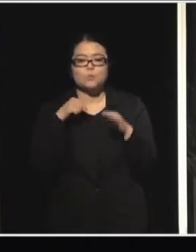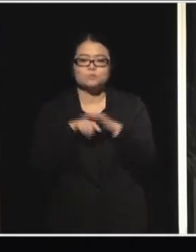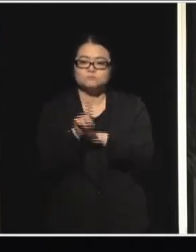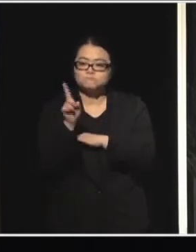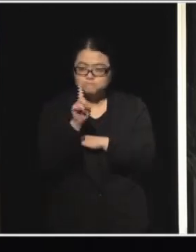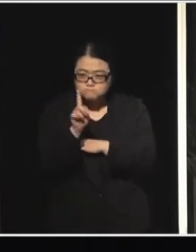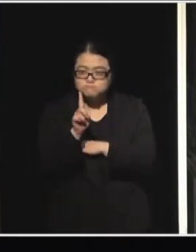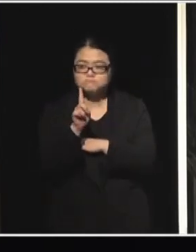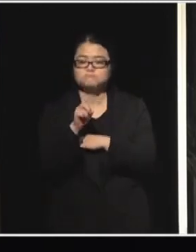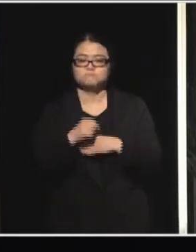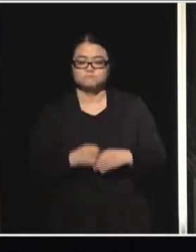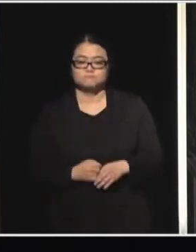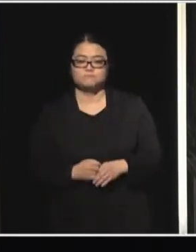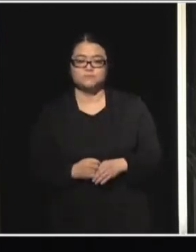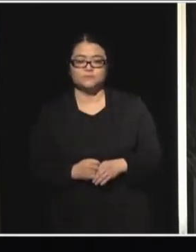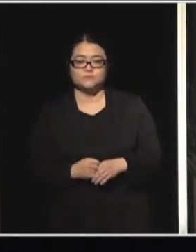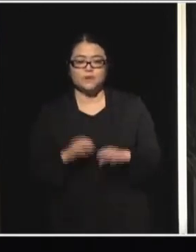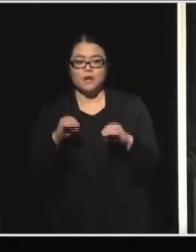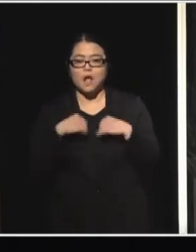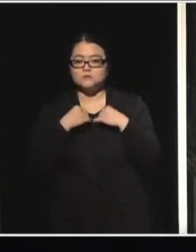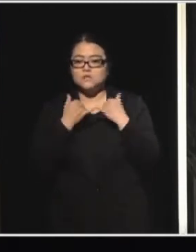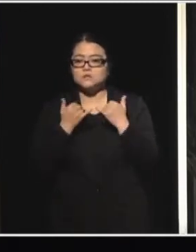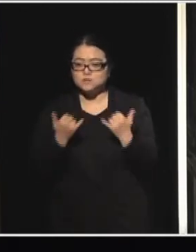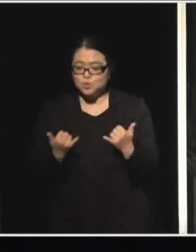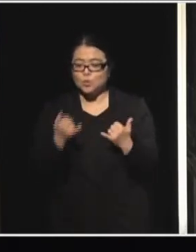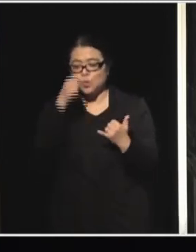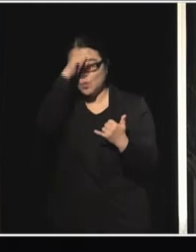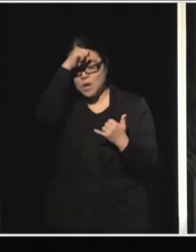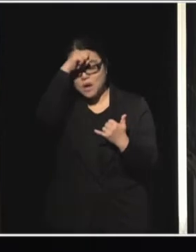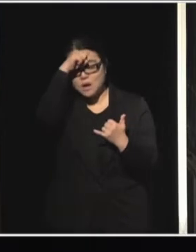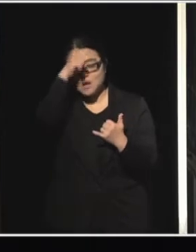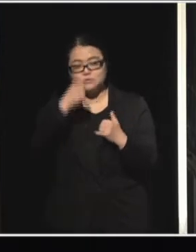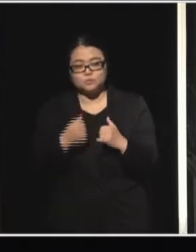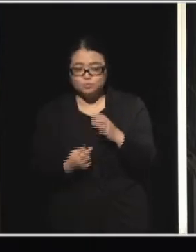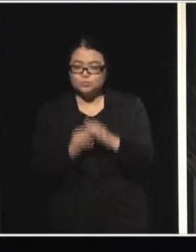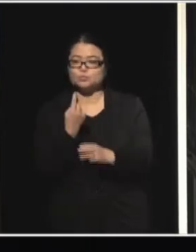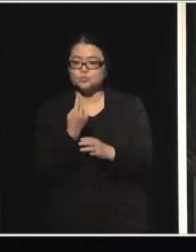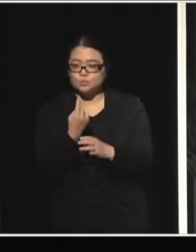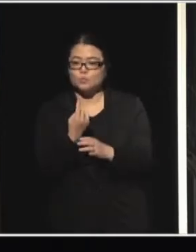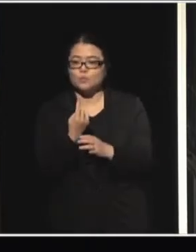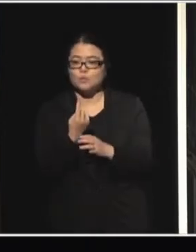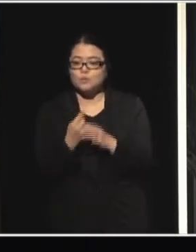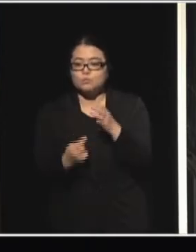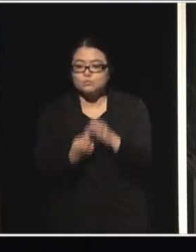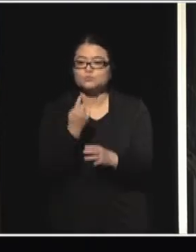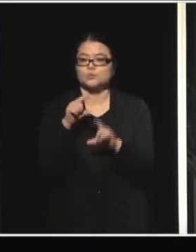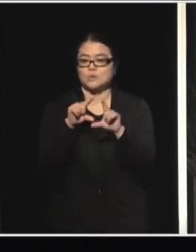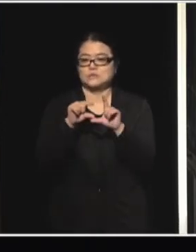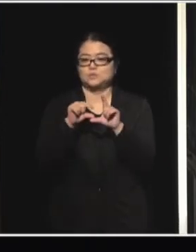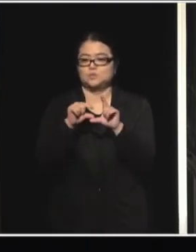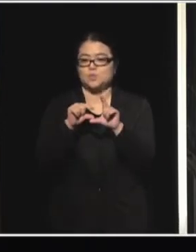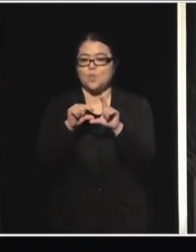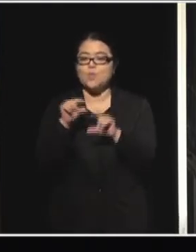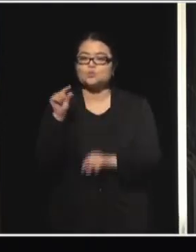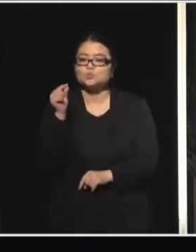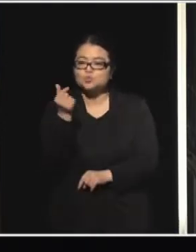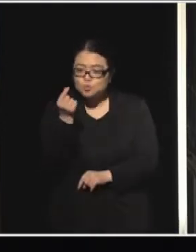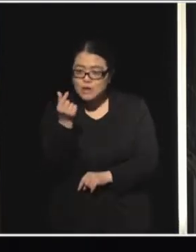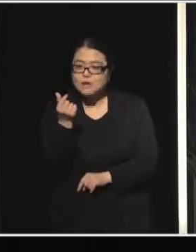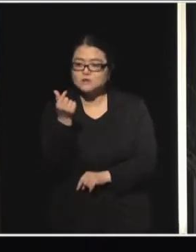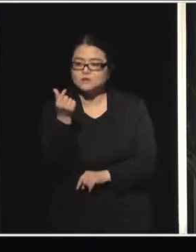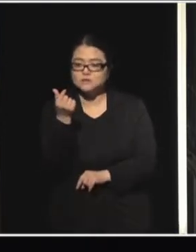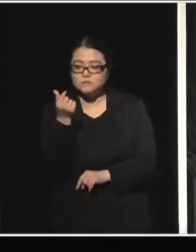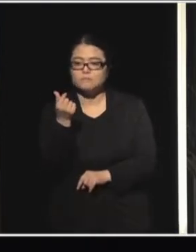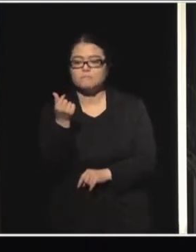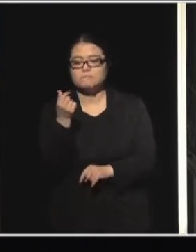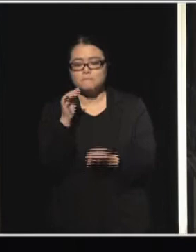か感染症を発症実も比較的少ないんでありますがなぜ少ないのかまぁその後年あたりのところまだ研究段階